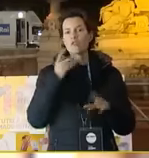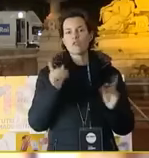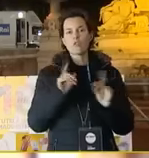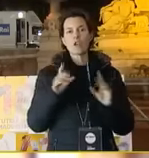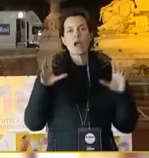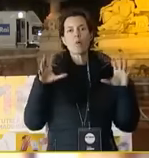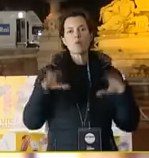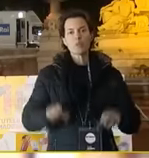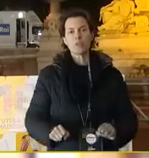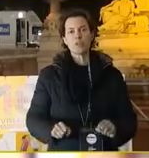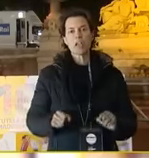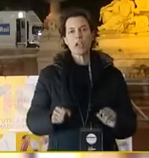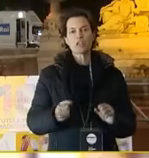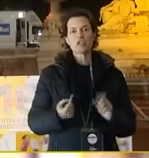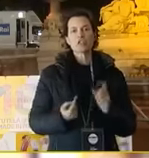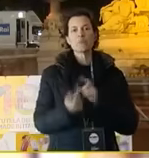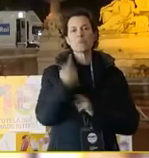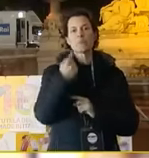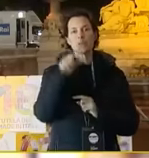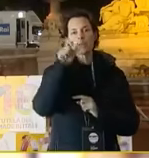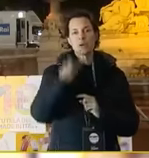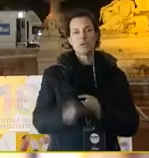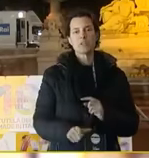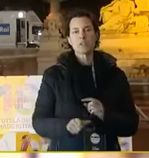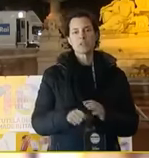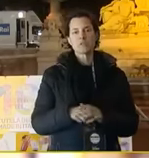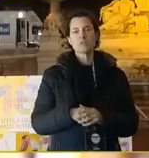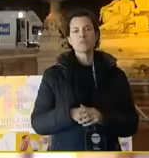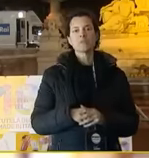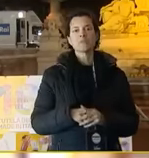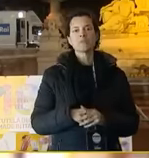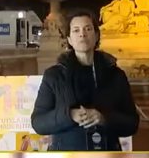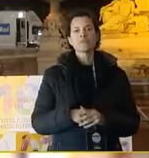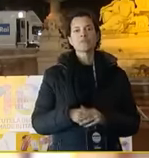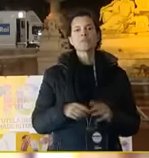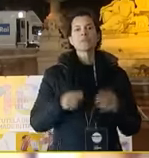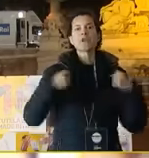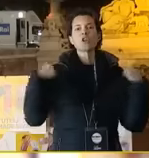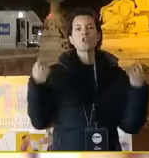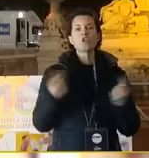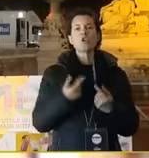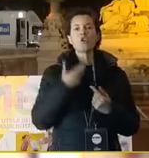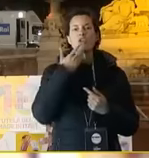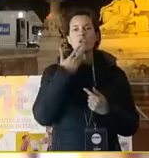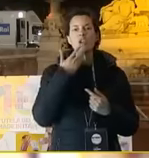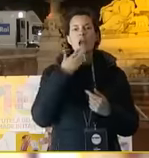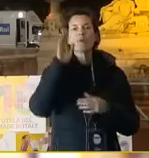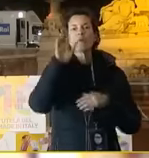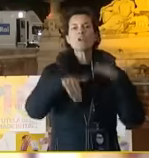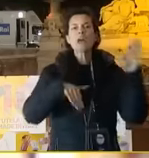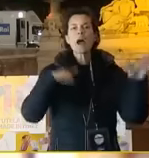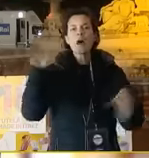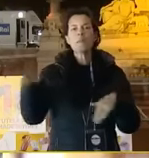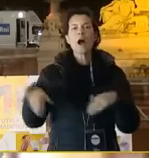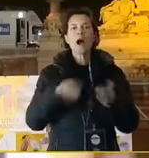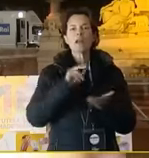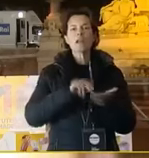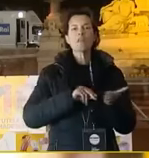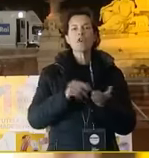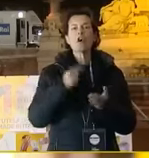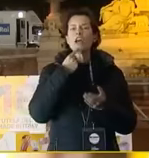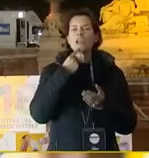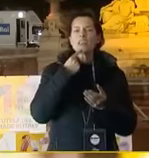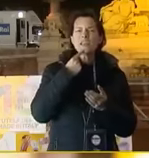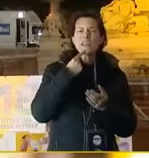persona. Questa volta, come non mai, noi dobbiamo chiamare al voto tutti quelli che sono indecisi, tutti quelli